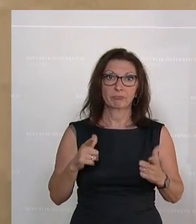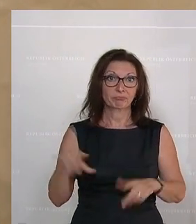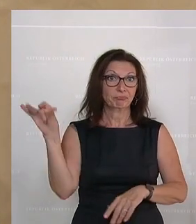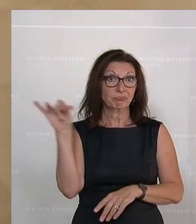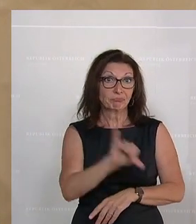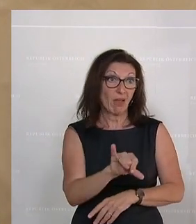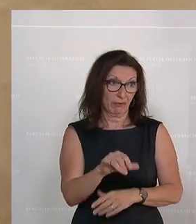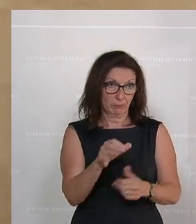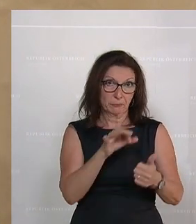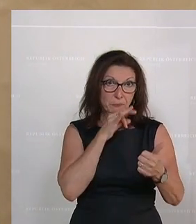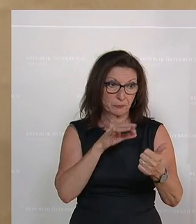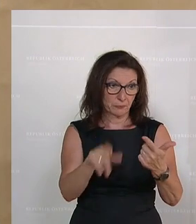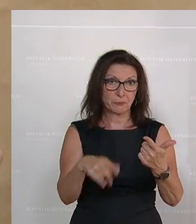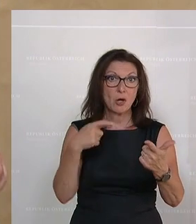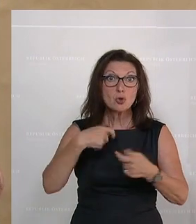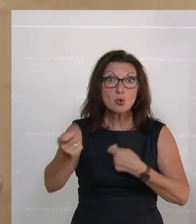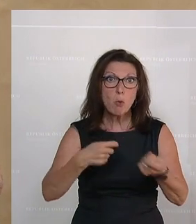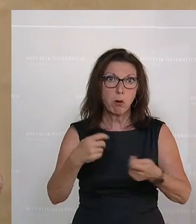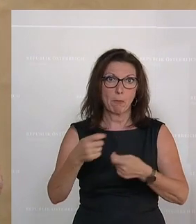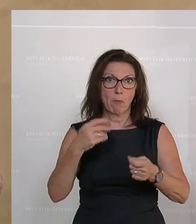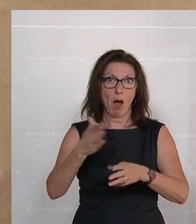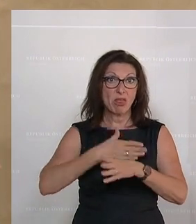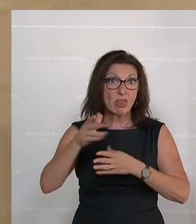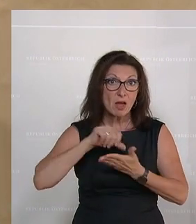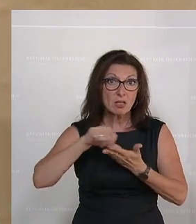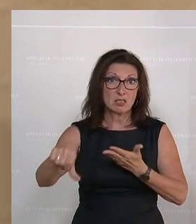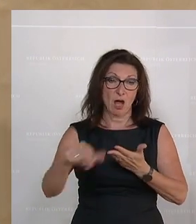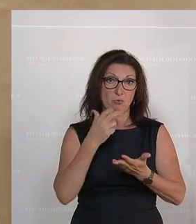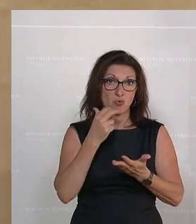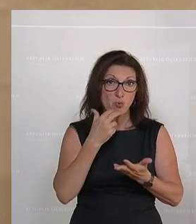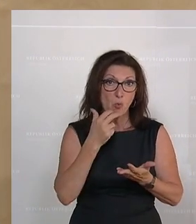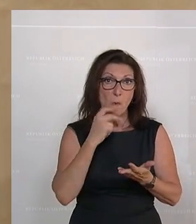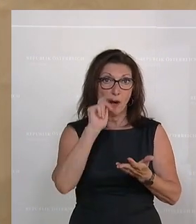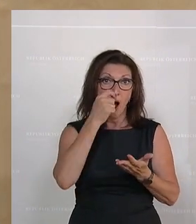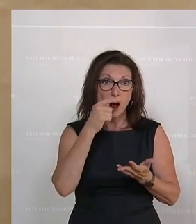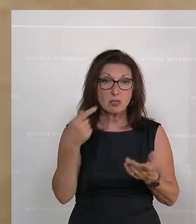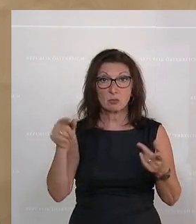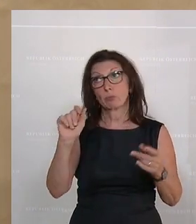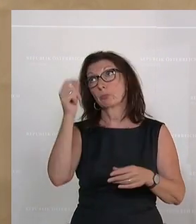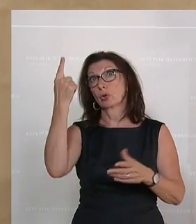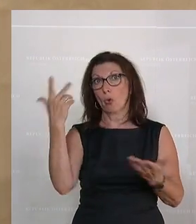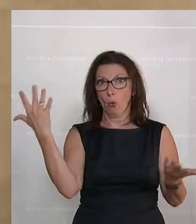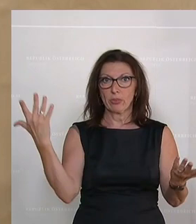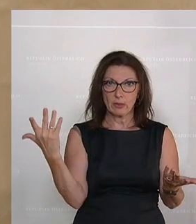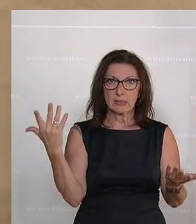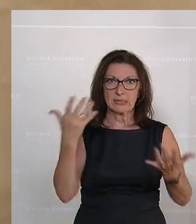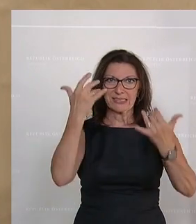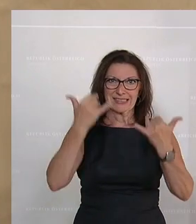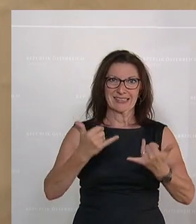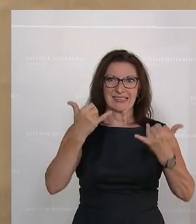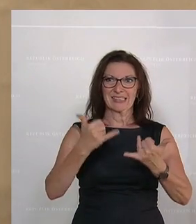bei den nachzahlungen bei gas und strom und person das auch nicht bei den bei den mieten wenn jetzt mit